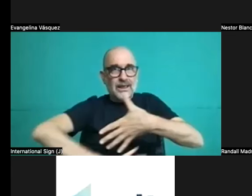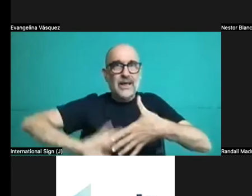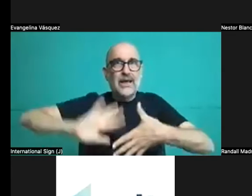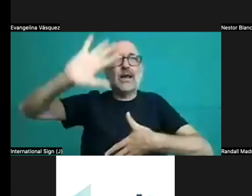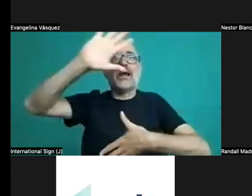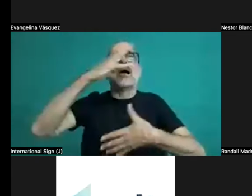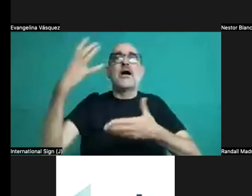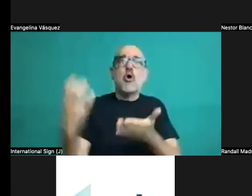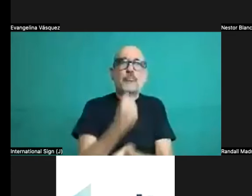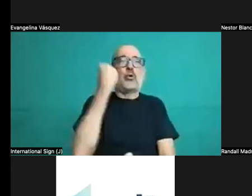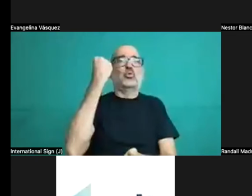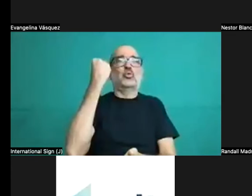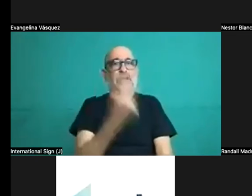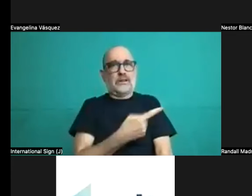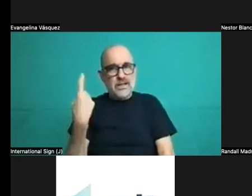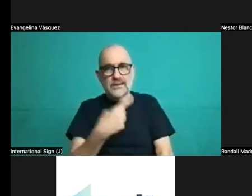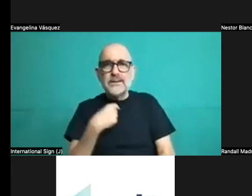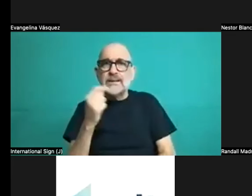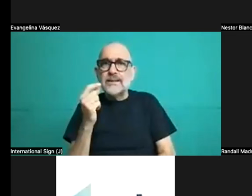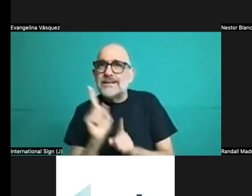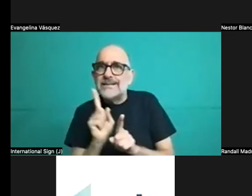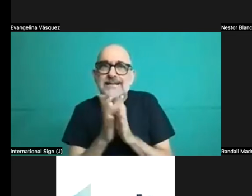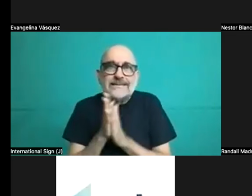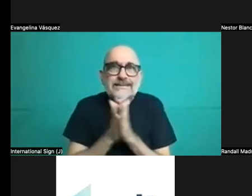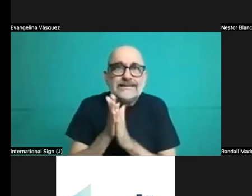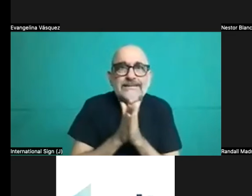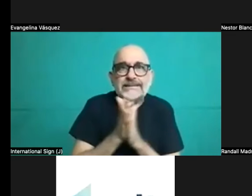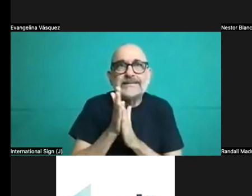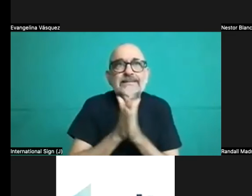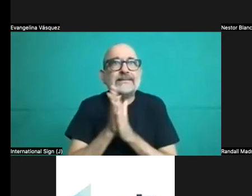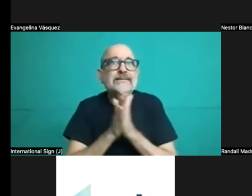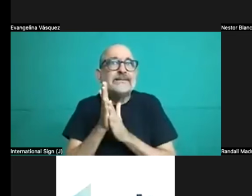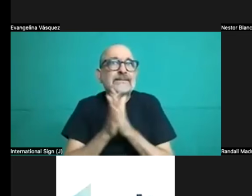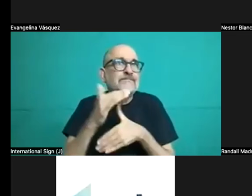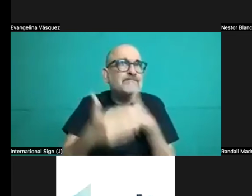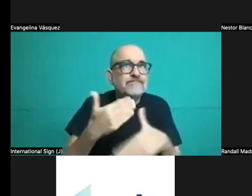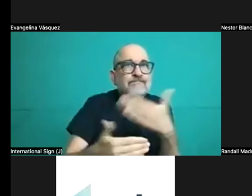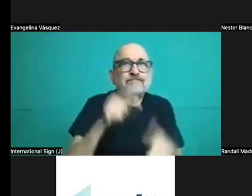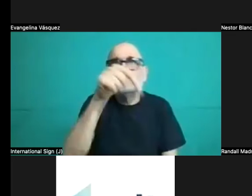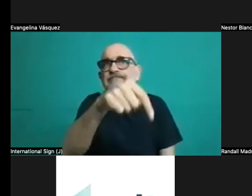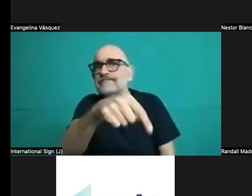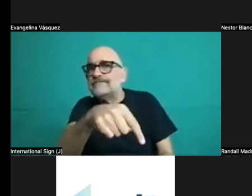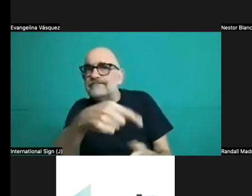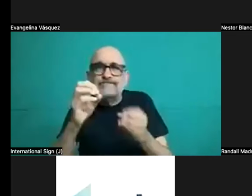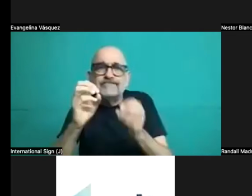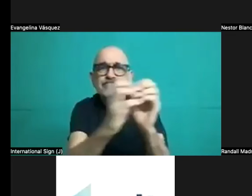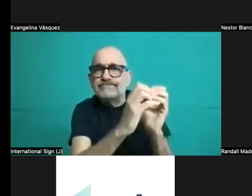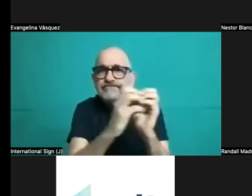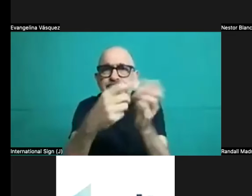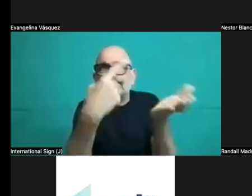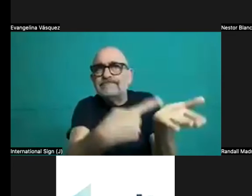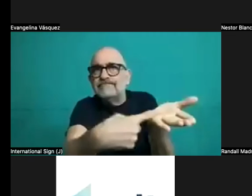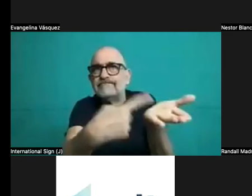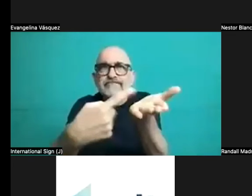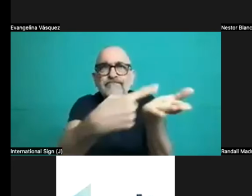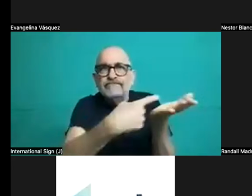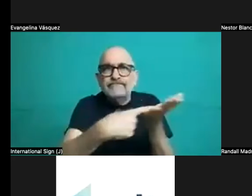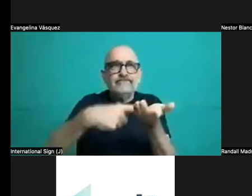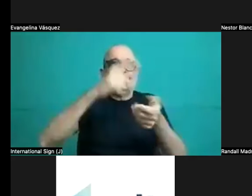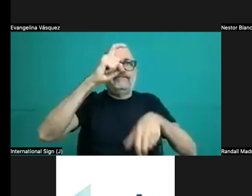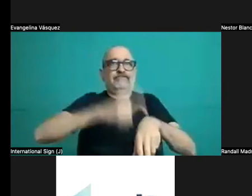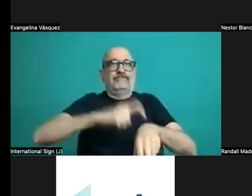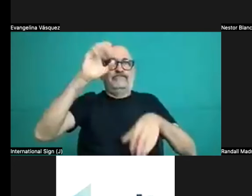tous être au courant de ce qui se passe. Félicitations pour ce défi